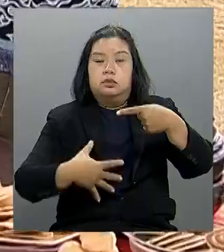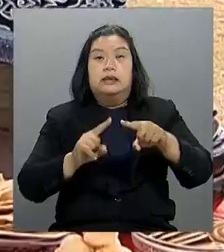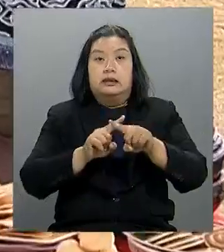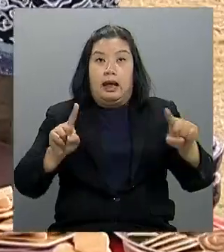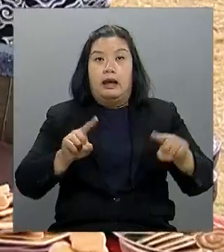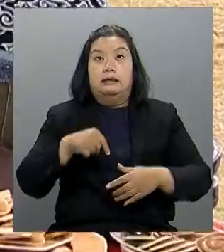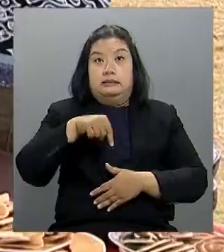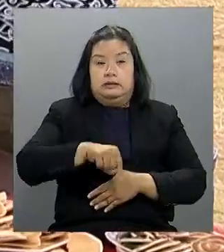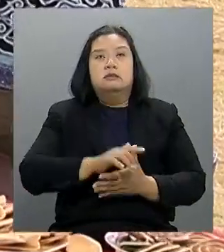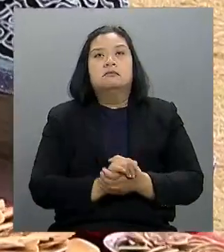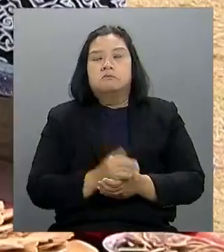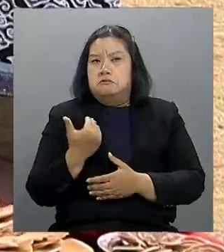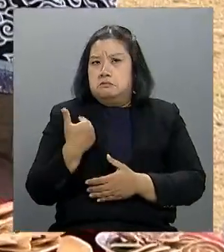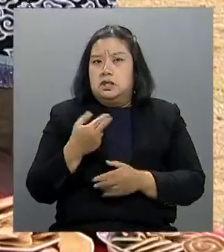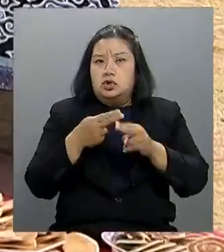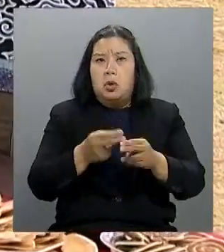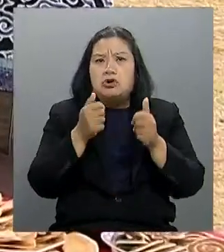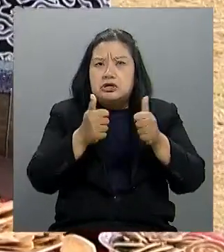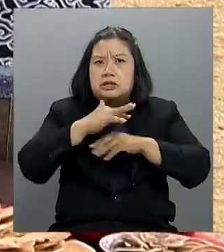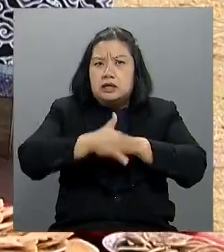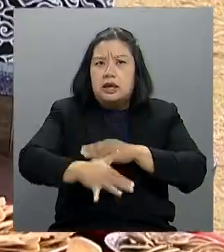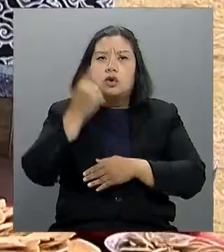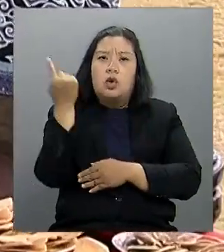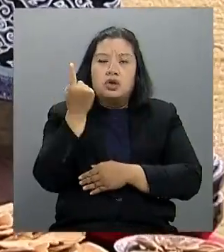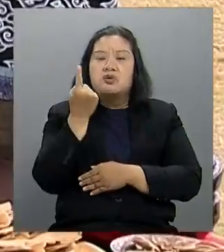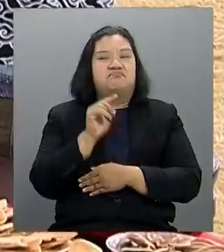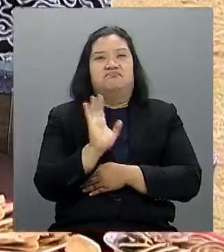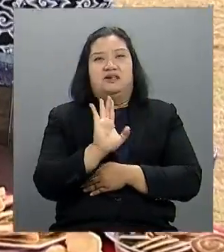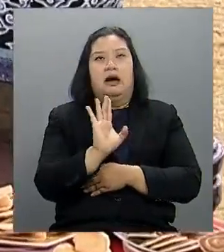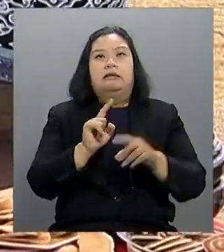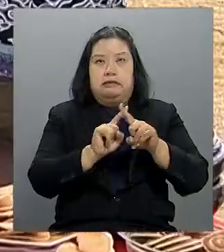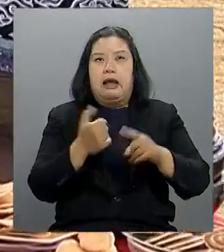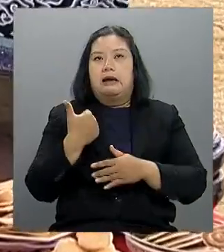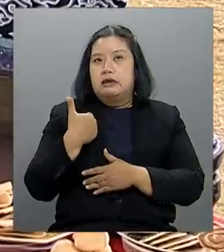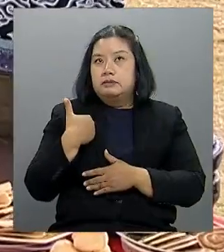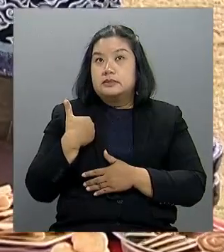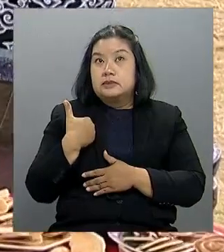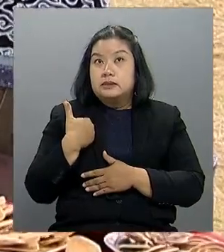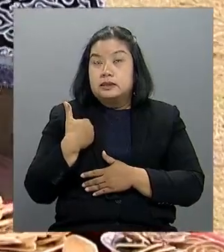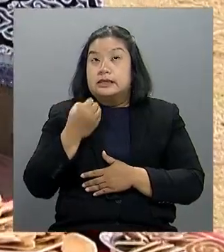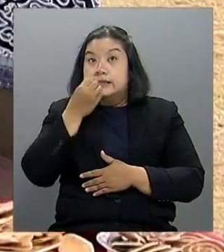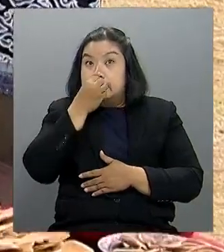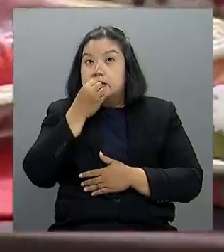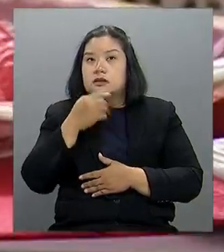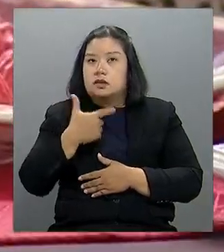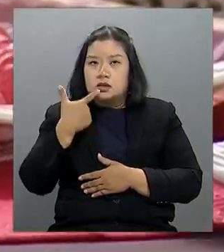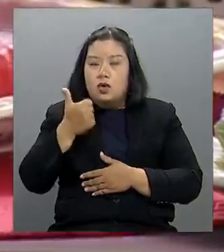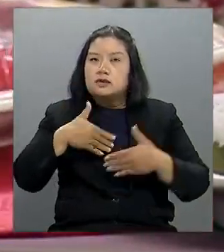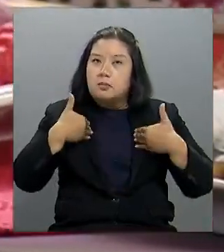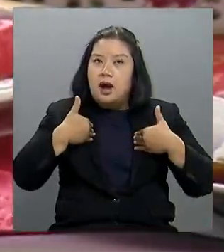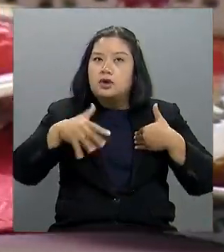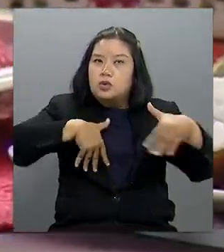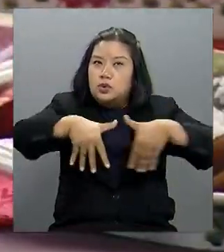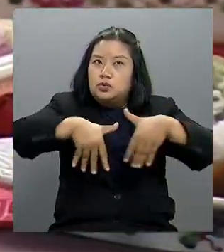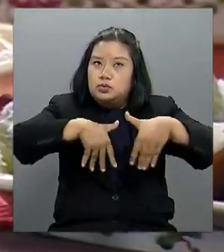แค่ทะเลนะครับเรายังมีการท่องเที่ยวโดยชุมชนนะครับ ซึ่งปัจจุบันเนี่ย